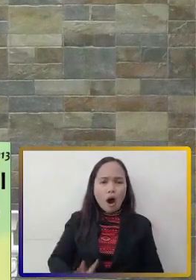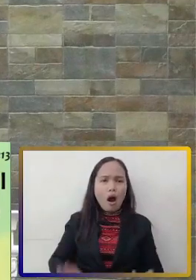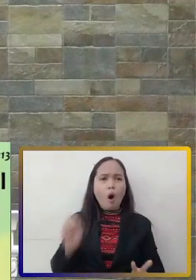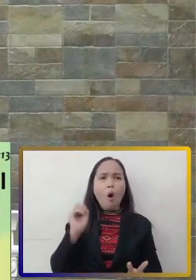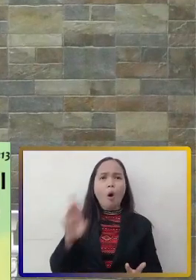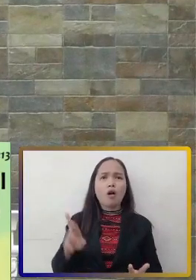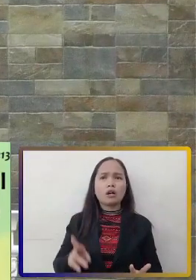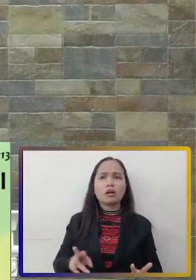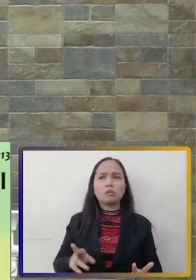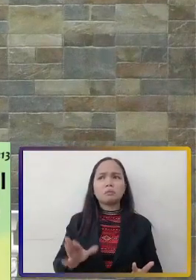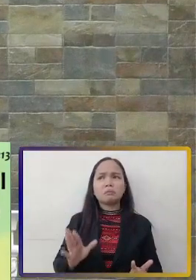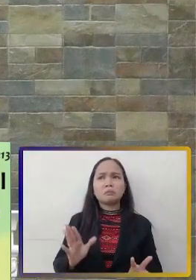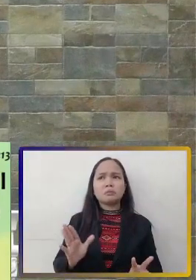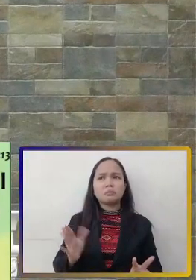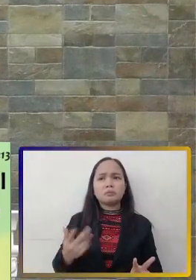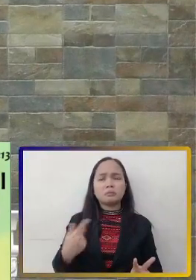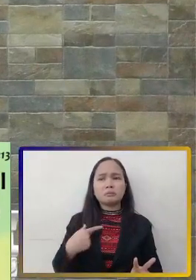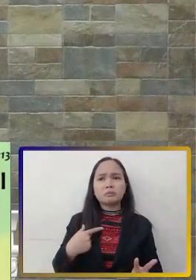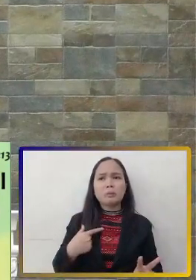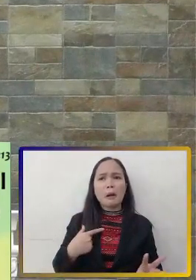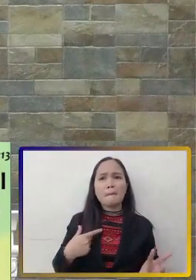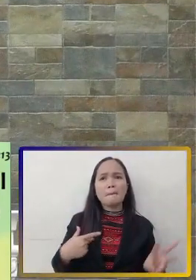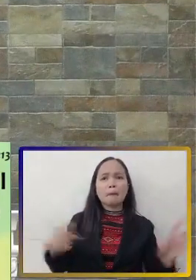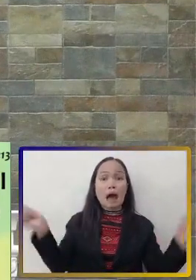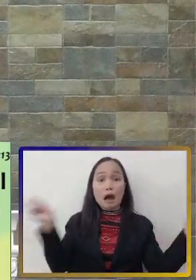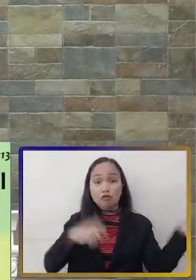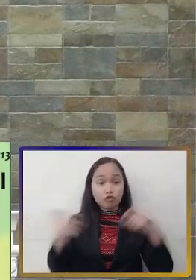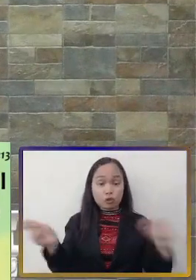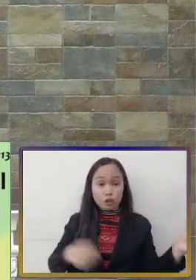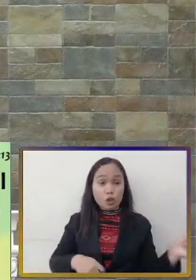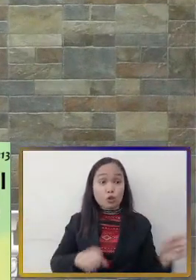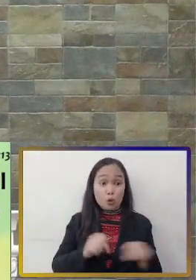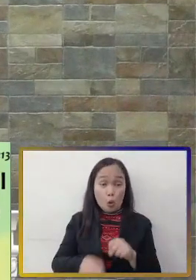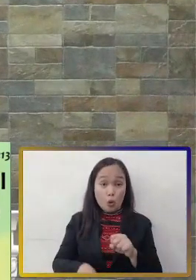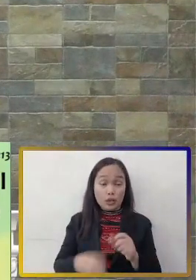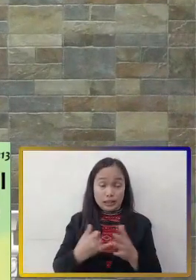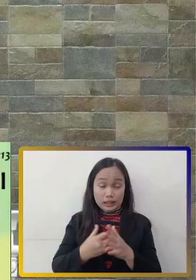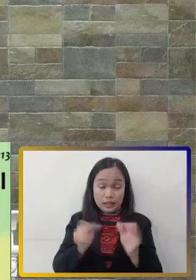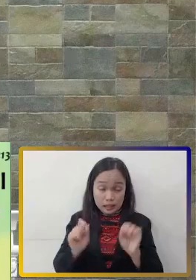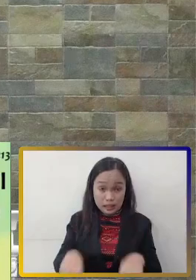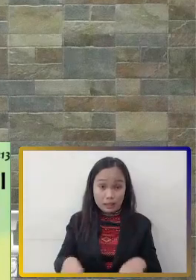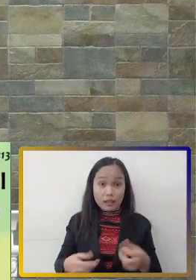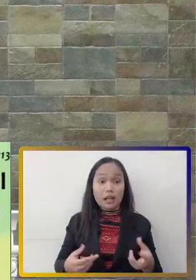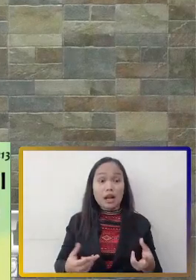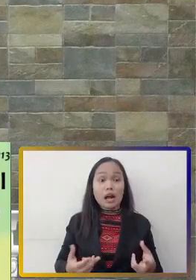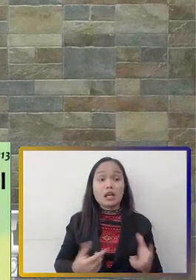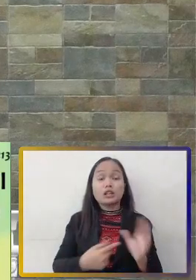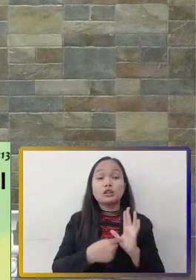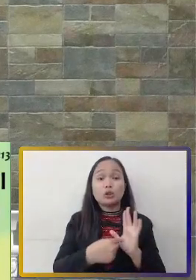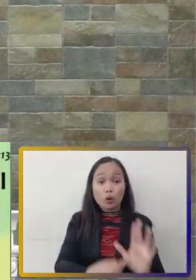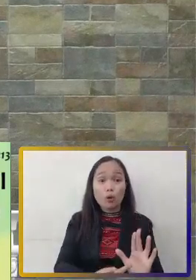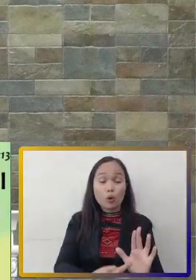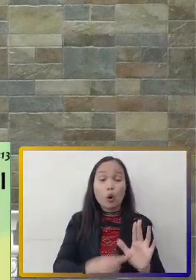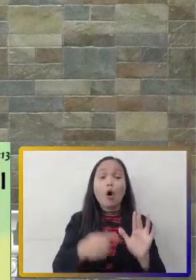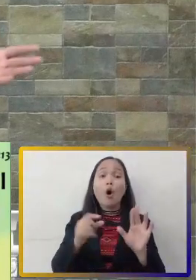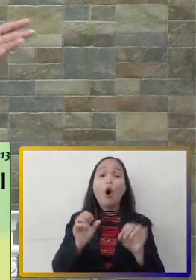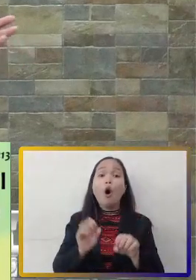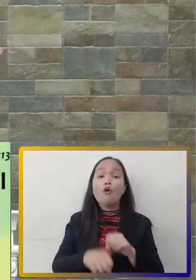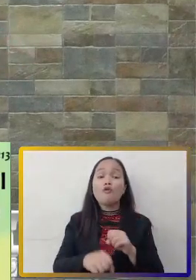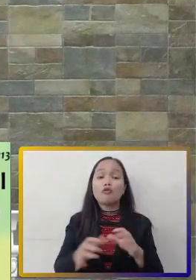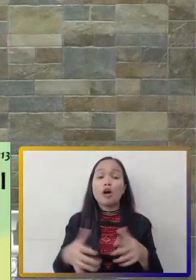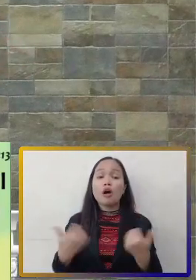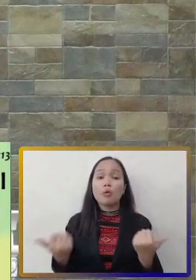disasters or whatever. No? So, marireveal po yan kung anong klase at kung paano ka nagtayo doon sa pundasyon na nilaid